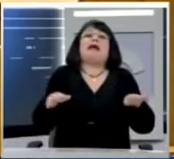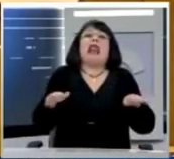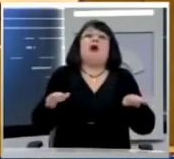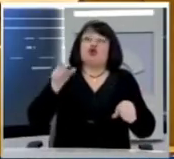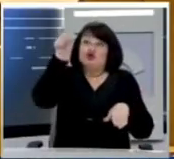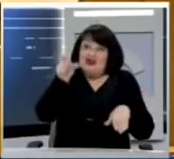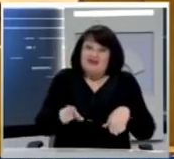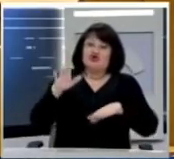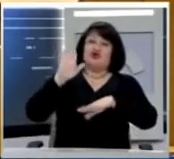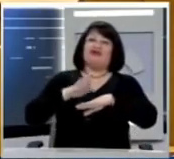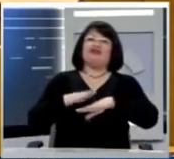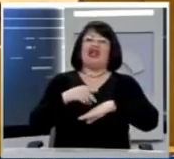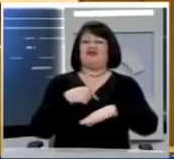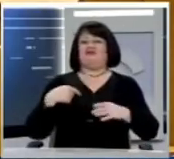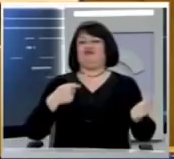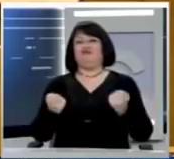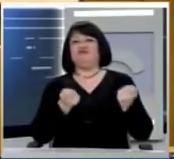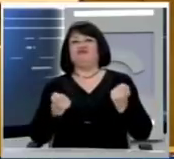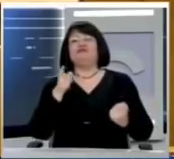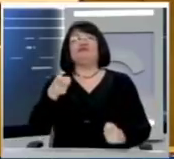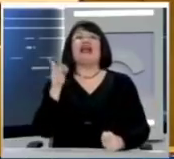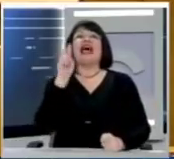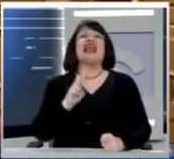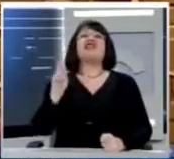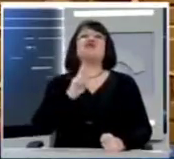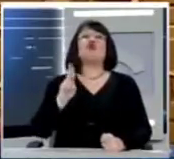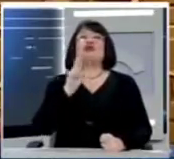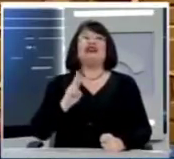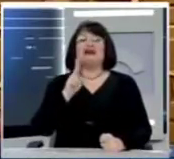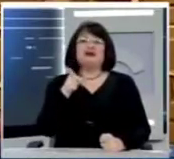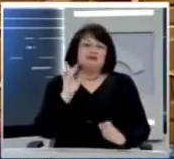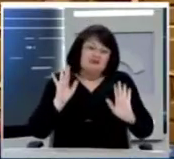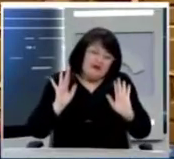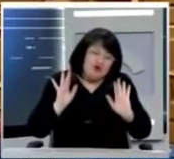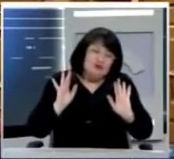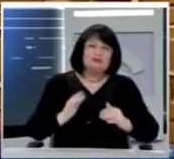Παπαγγελόπουλο, ο οποίος συν της άλλης είναι και Ρασπούτη.